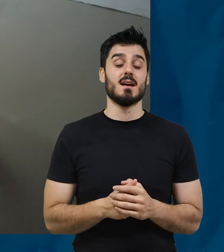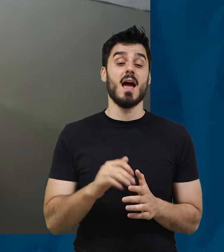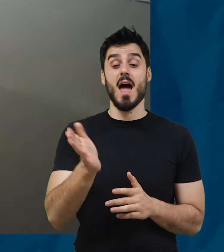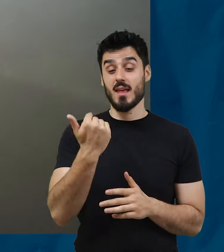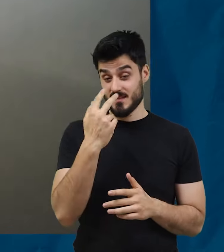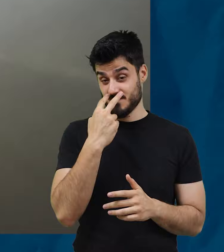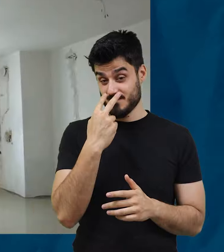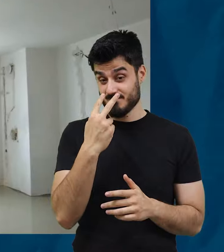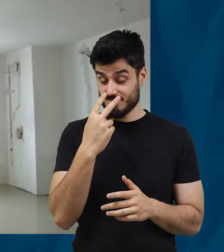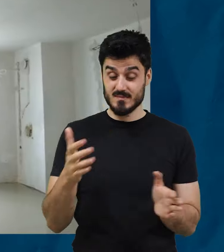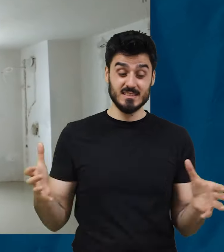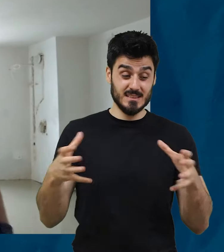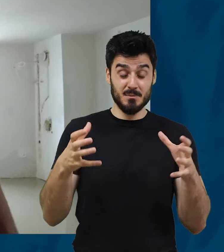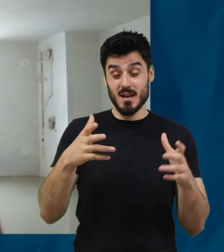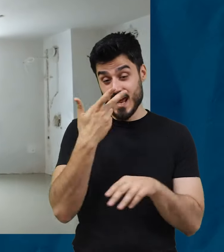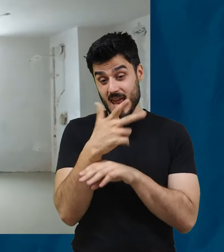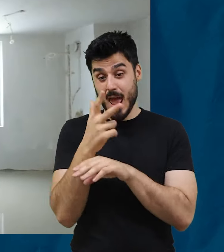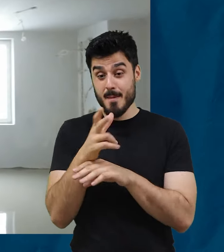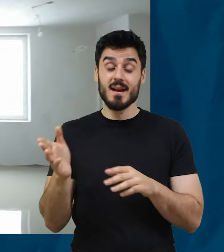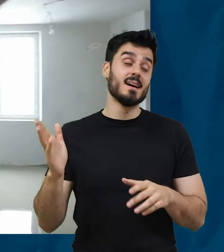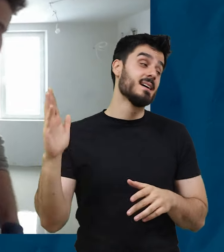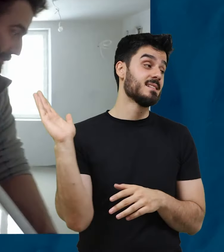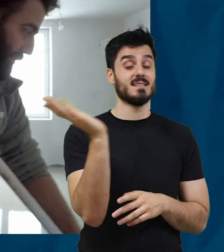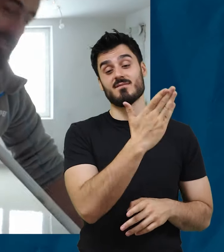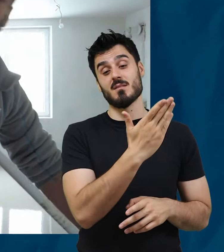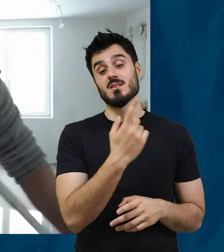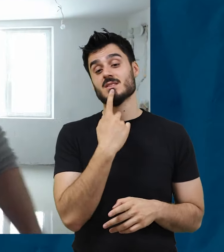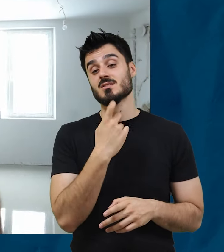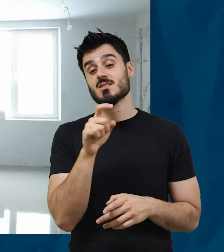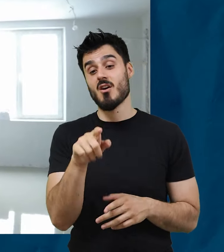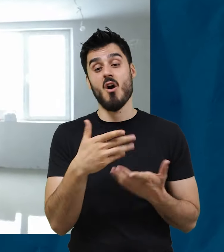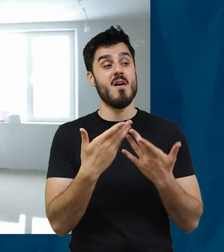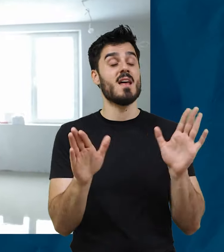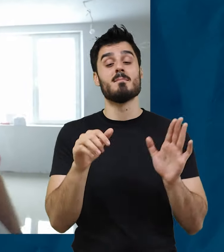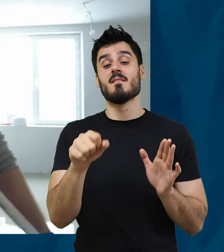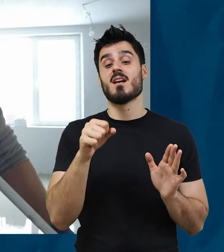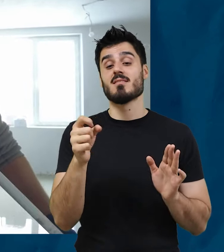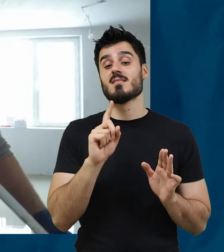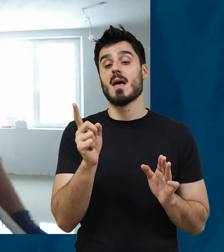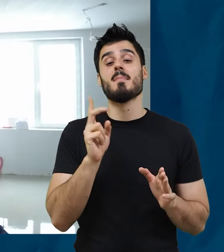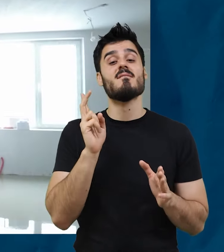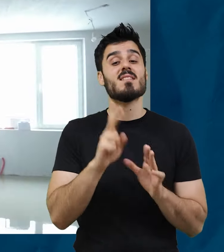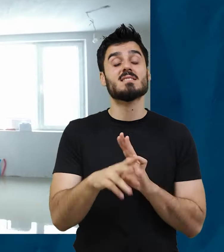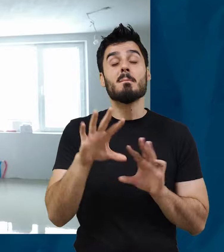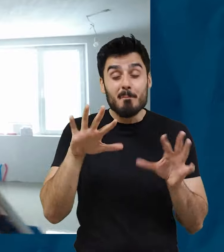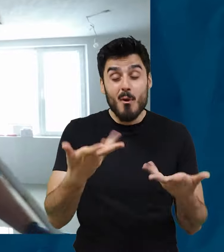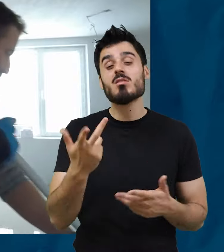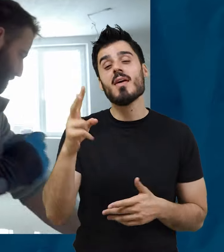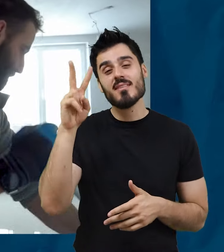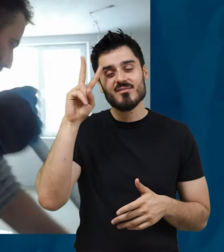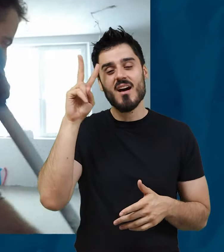блинк. Айде вие, събирайте камерите, операторите и да тръгваме, защото сега затварям вратата и никой няма да влиза в обекта, поне два